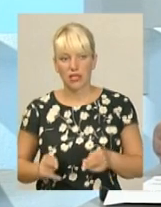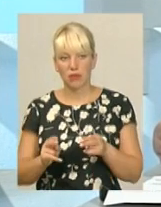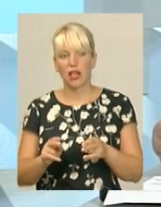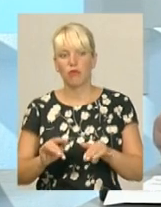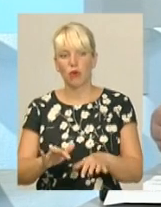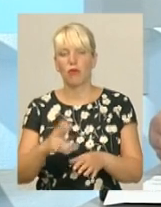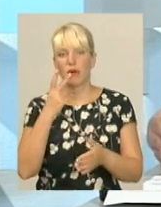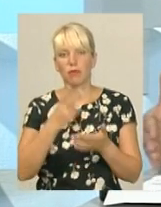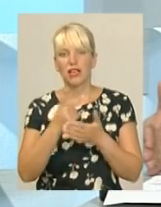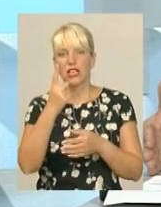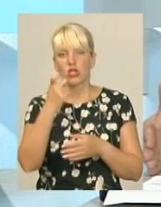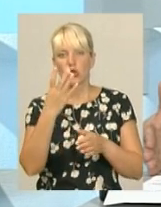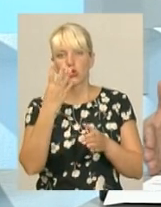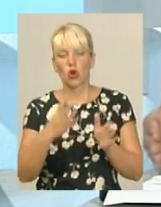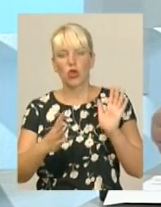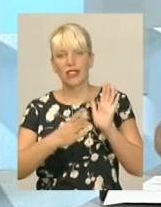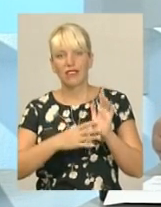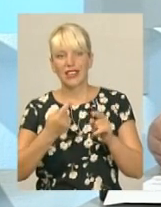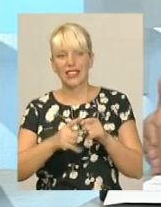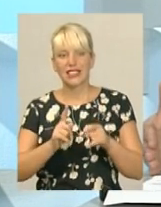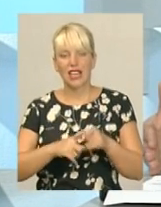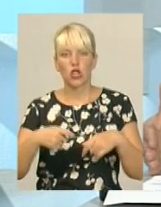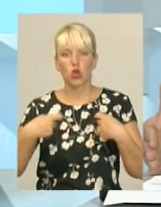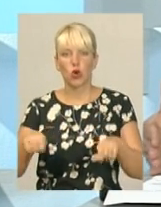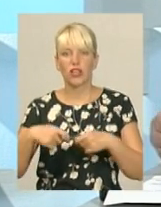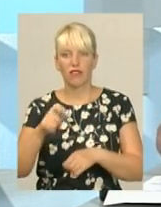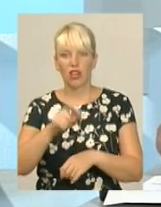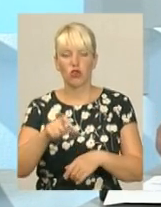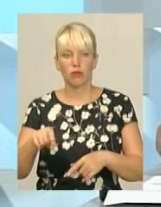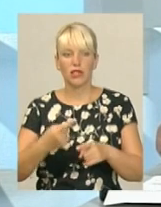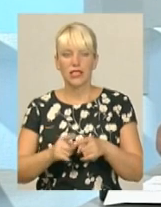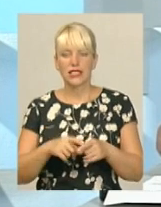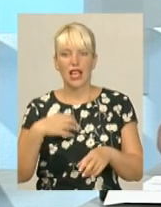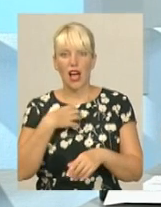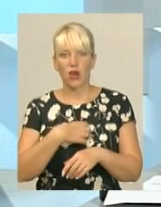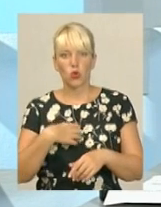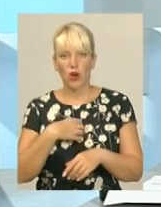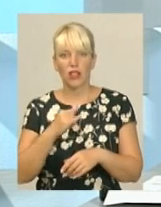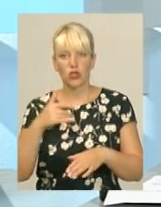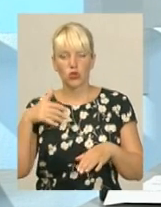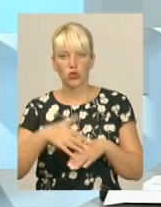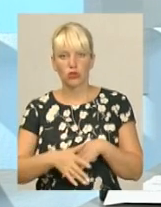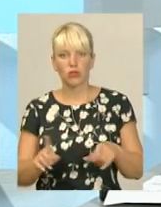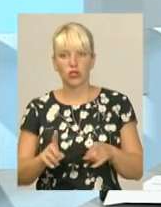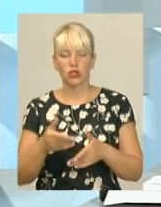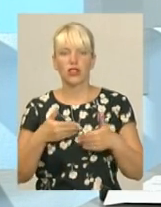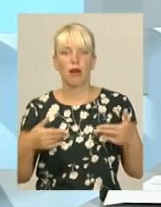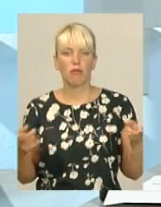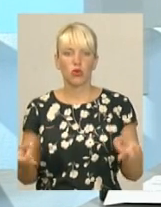провадження передбачено статтею 149, це торгівля людьми. Це дуже актуально. І зрозуміло, що нам